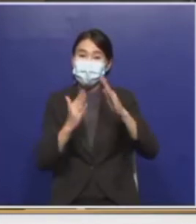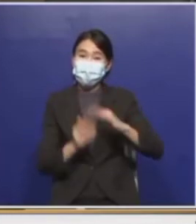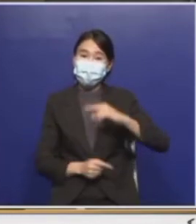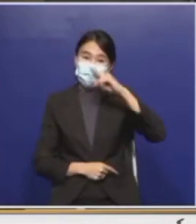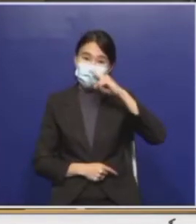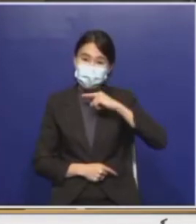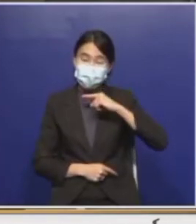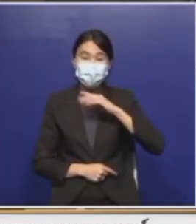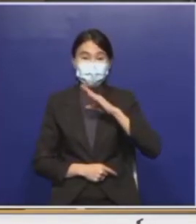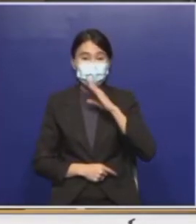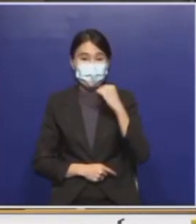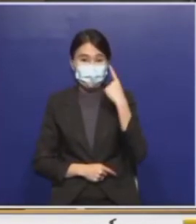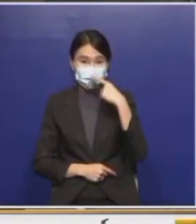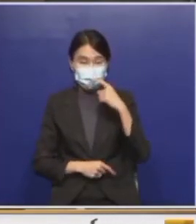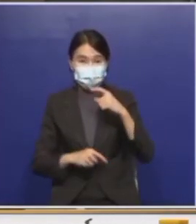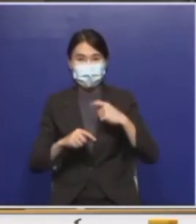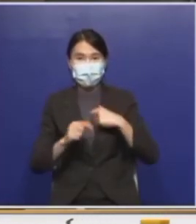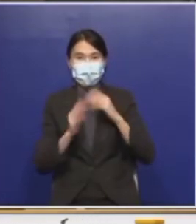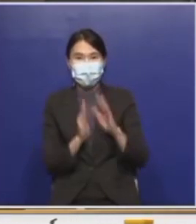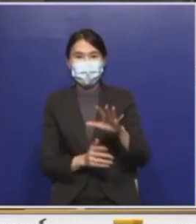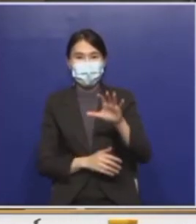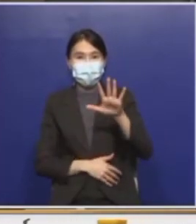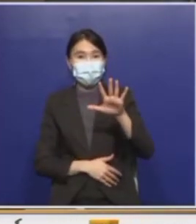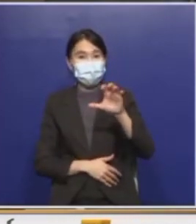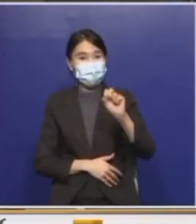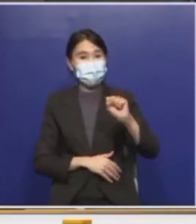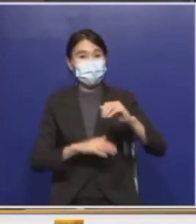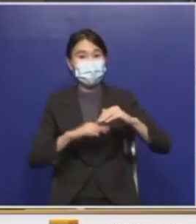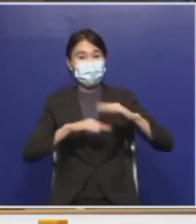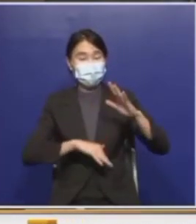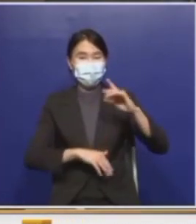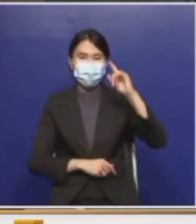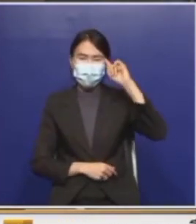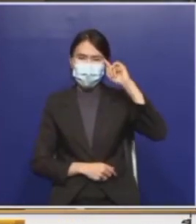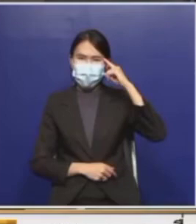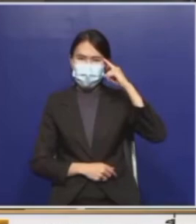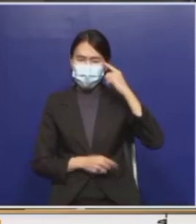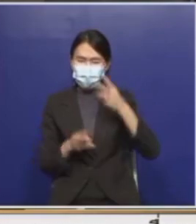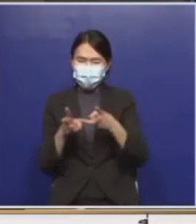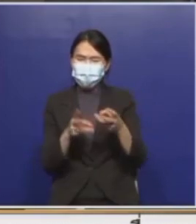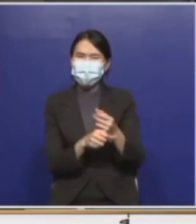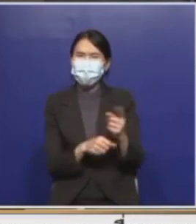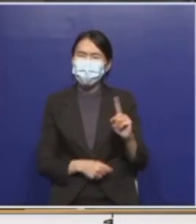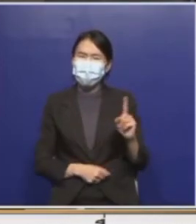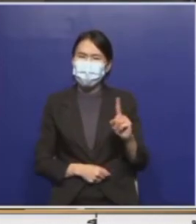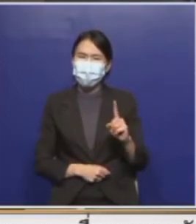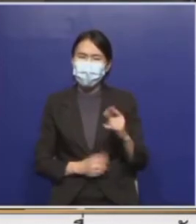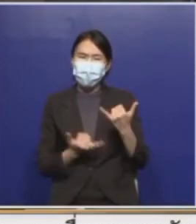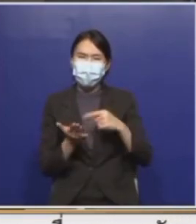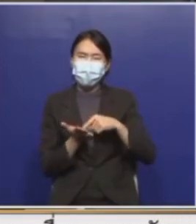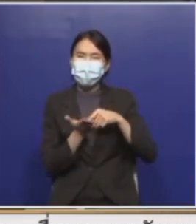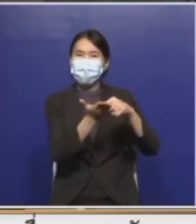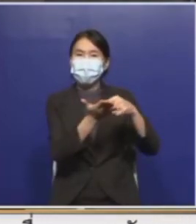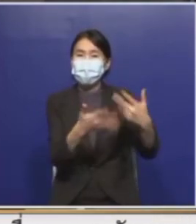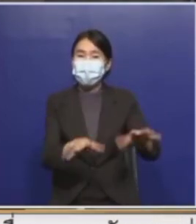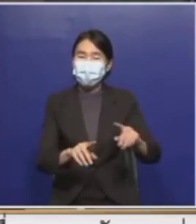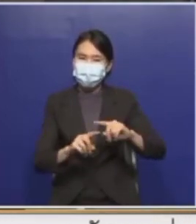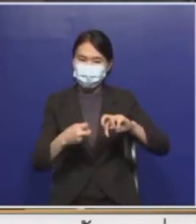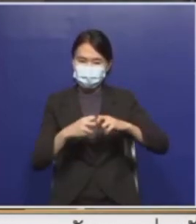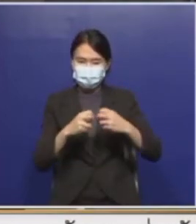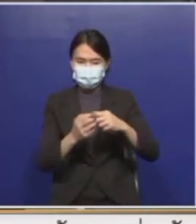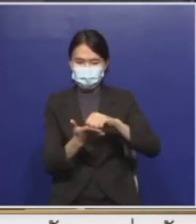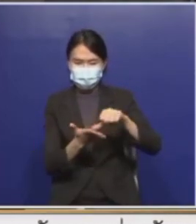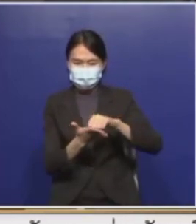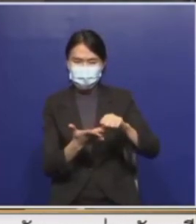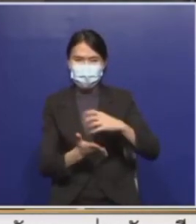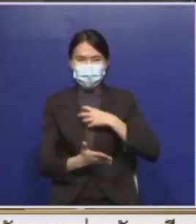ระววนการพ้ว 5000 คนไม่รู้แดนตามได้ยงไว่าสิงที่ยืนไปแล้วกับกบนการแ้ขายปญหาสัชาิ